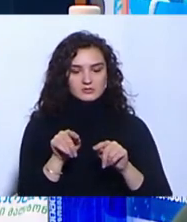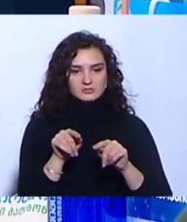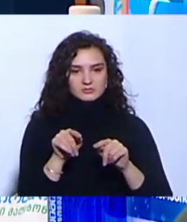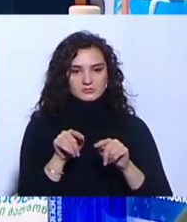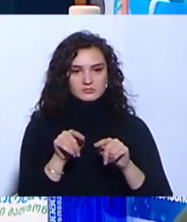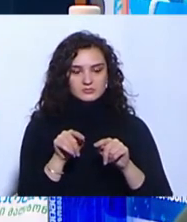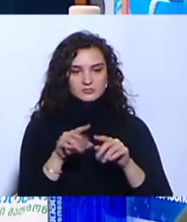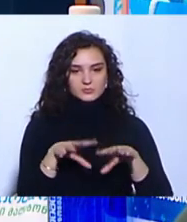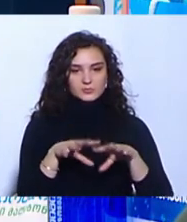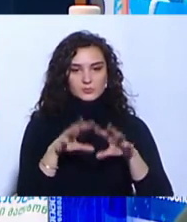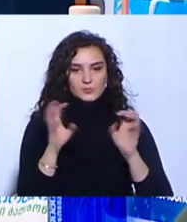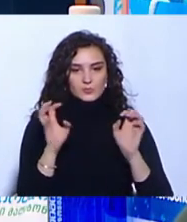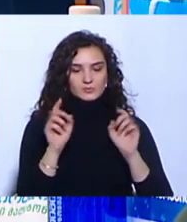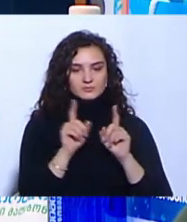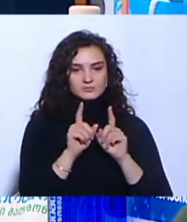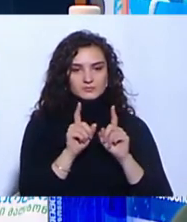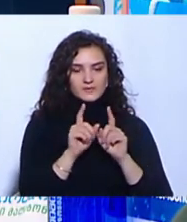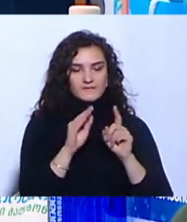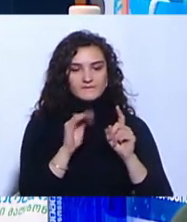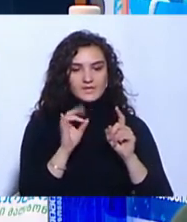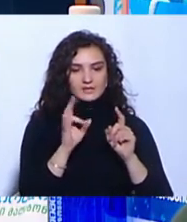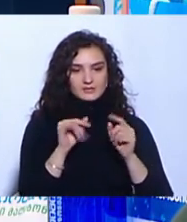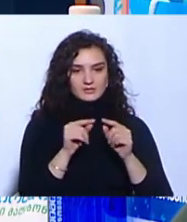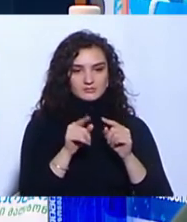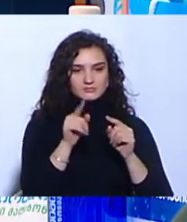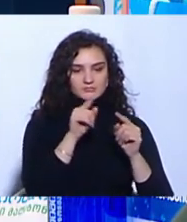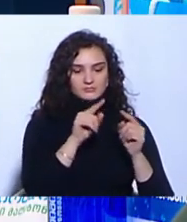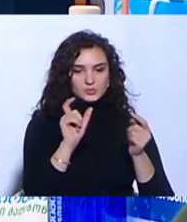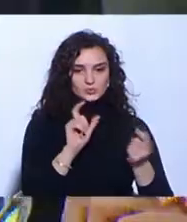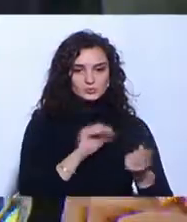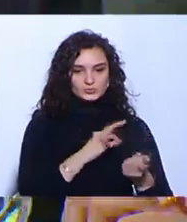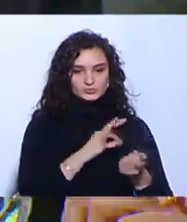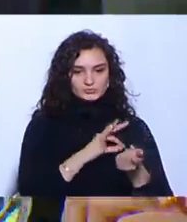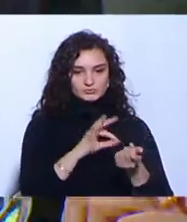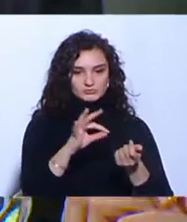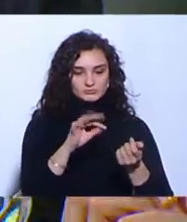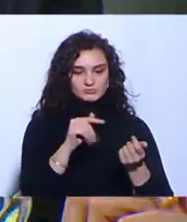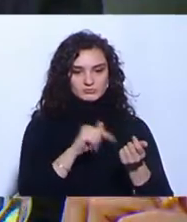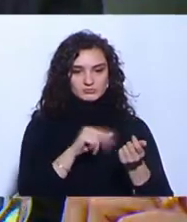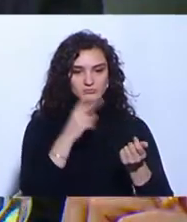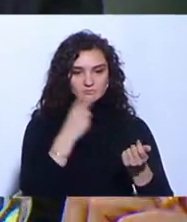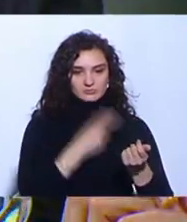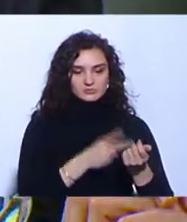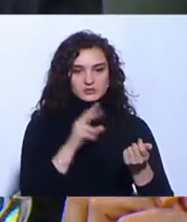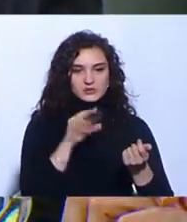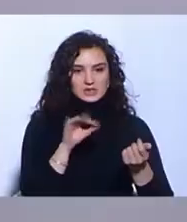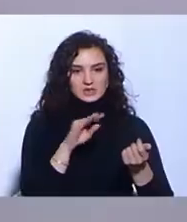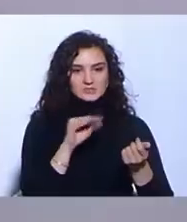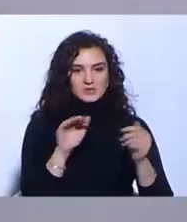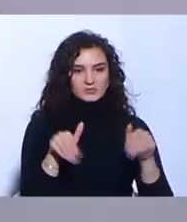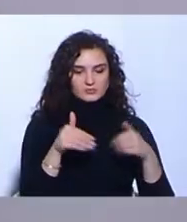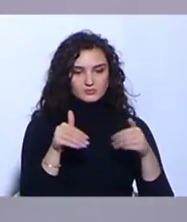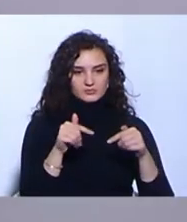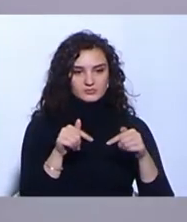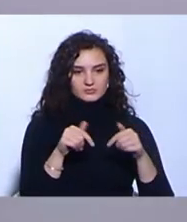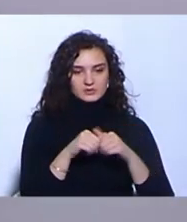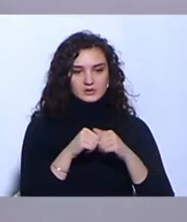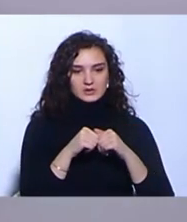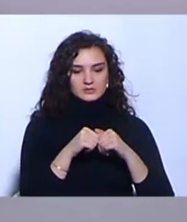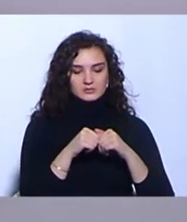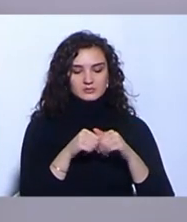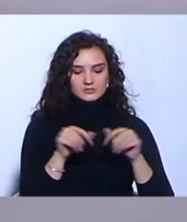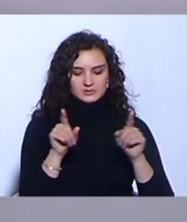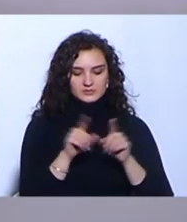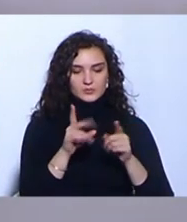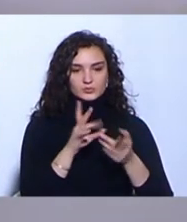გადაიწოვება, ანუ როგორც ბატონ მალადომ ბრძანა, ვენებში, აი ეს ვენები არის ლურჯი და აქ არჩანს ლიმფა. ანუ ლიმფური სისხლძარღვებიც არსებობს, სადაც